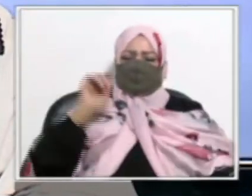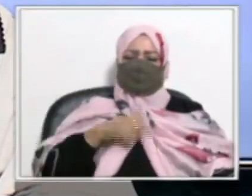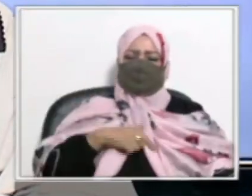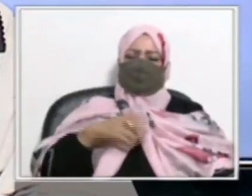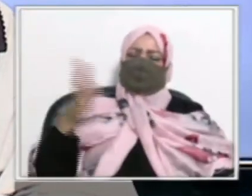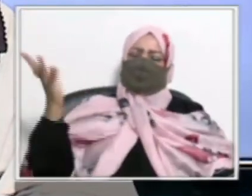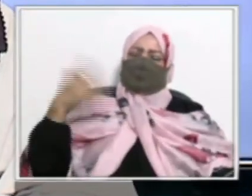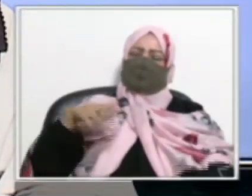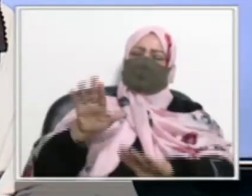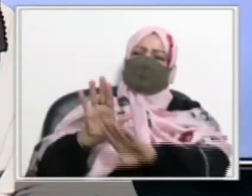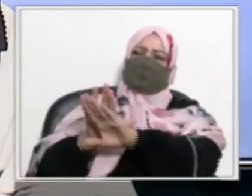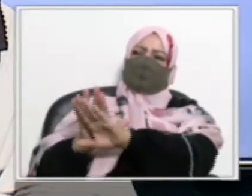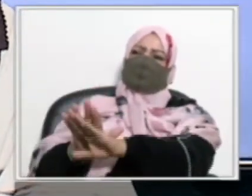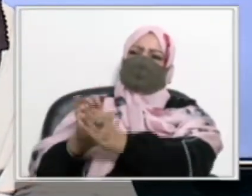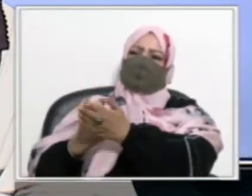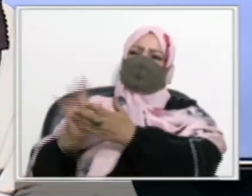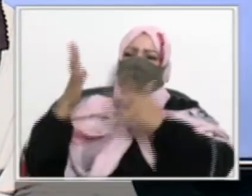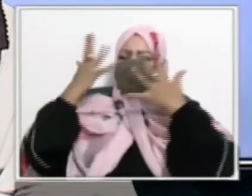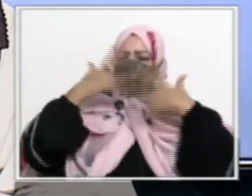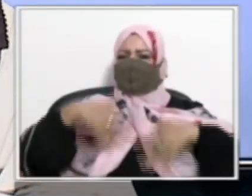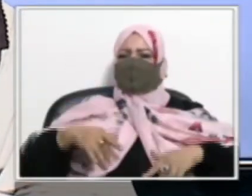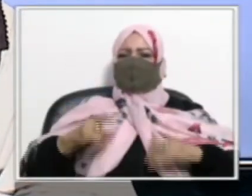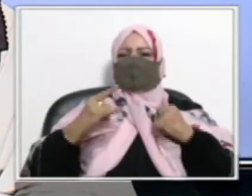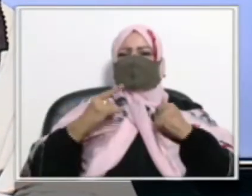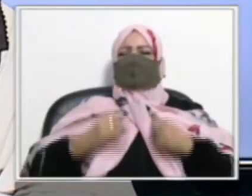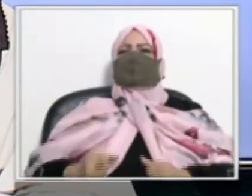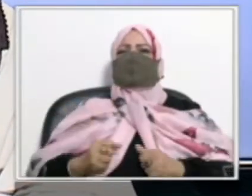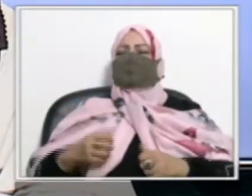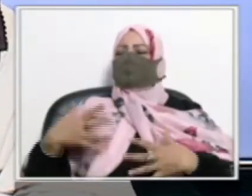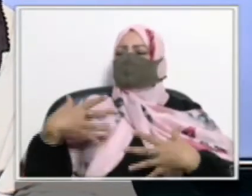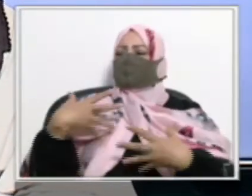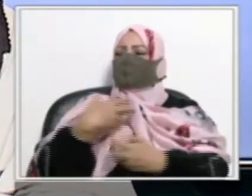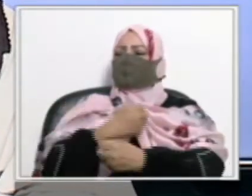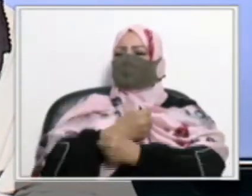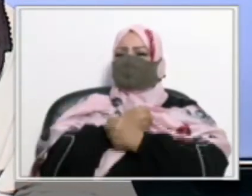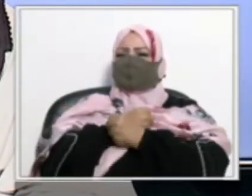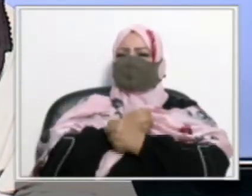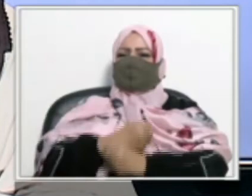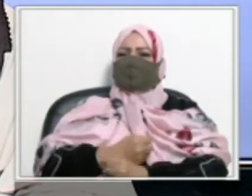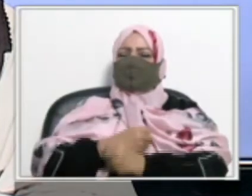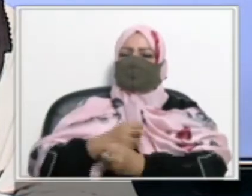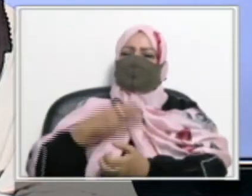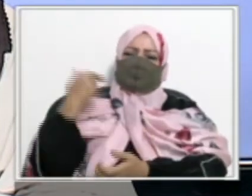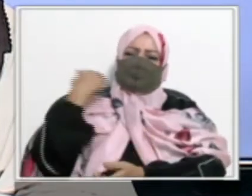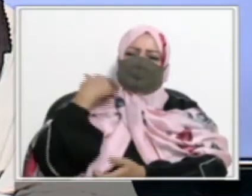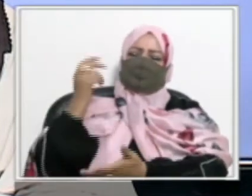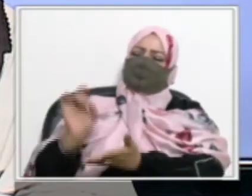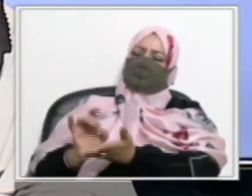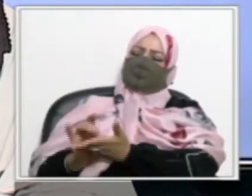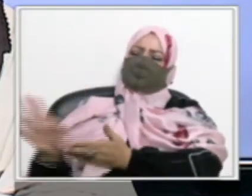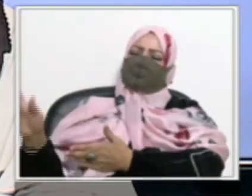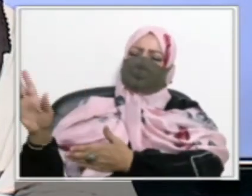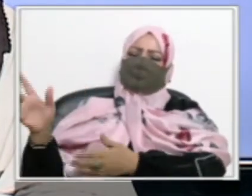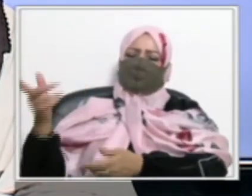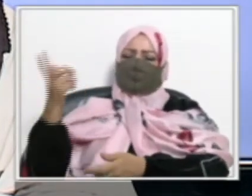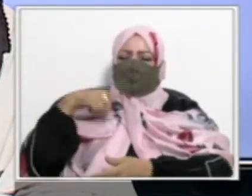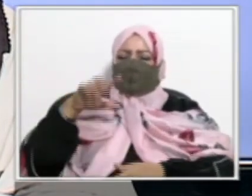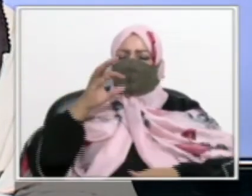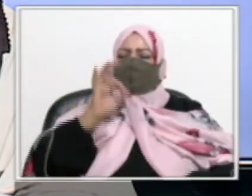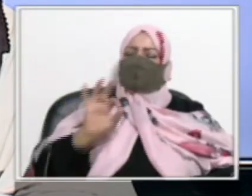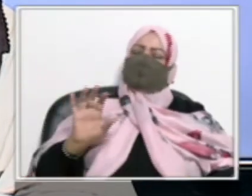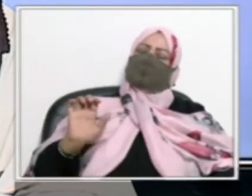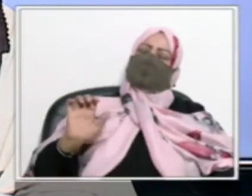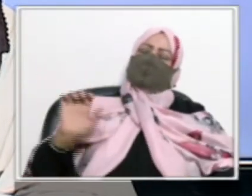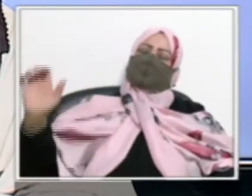الدنيا، فيقول اللهم إني أعوذ بك من فتنة المحيا والممات. قال العلماء فتنة الممات